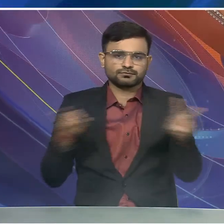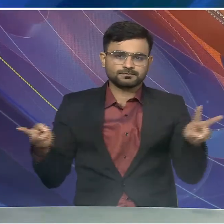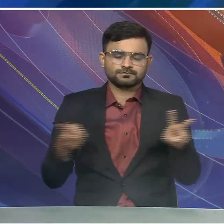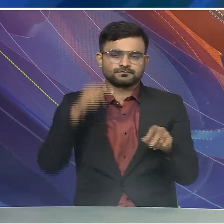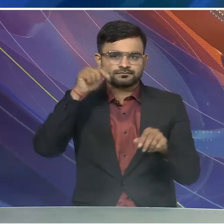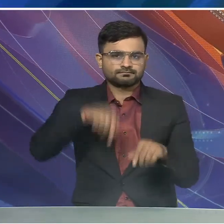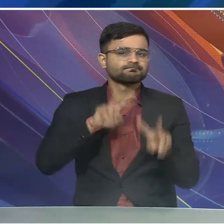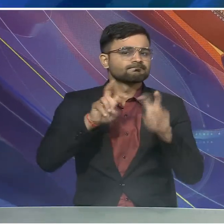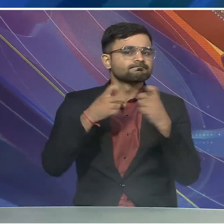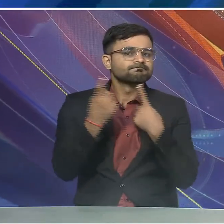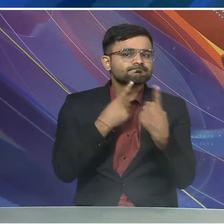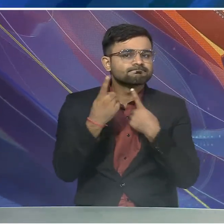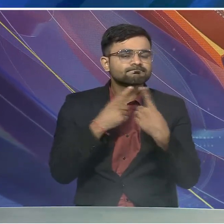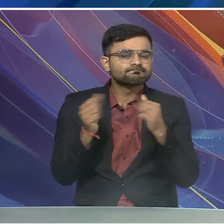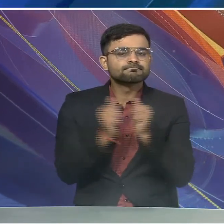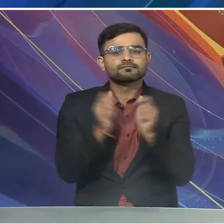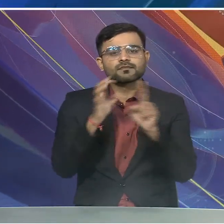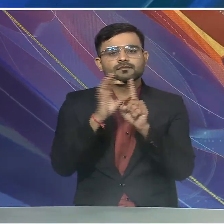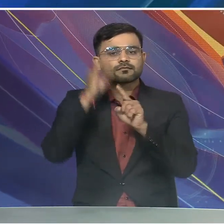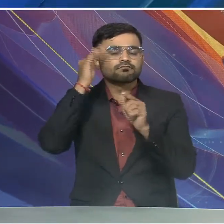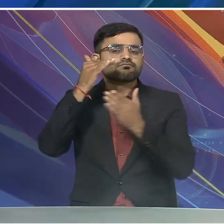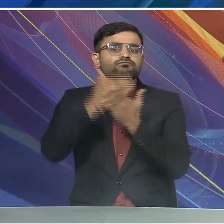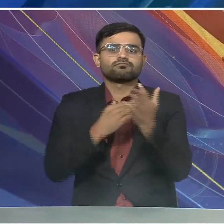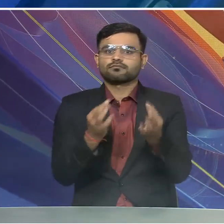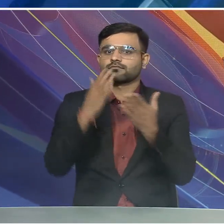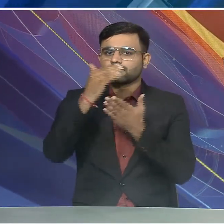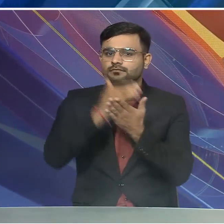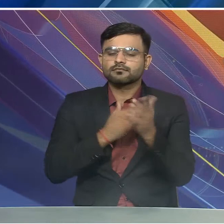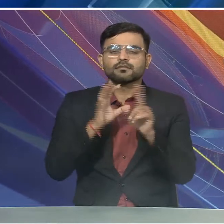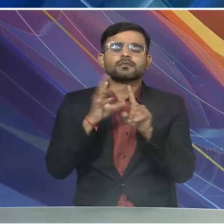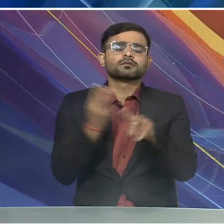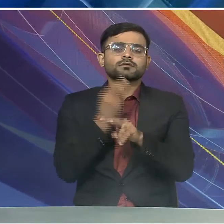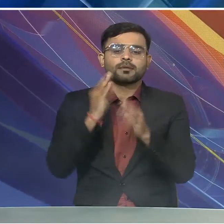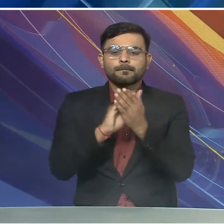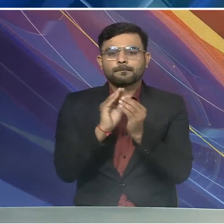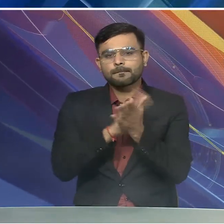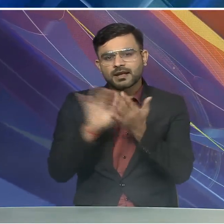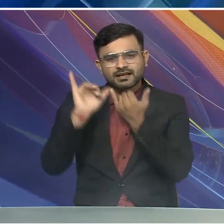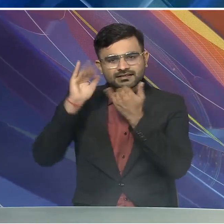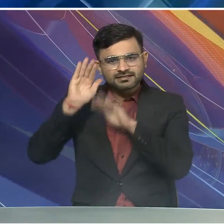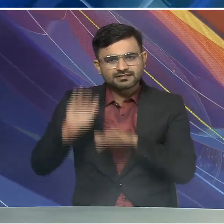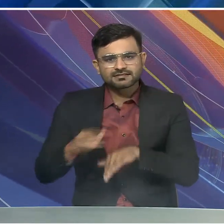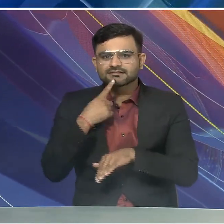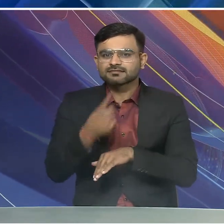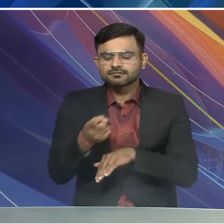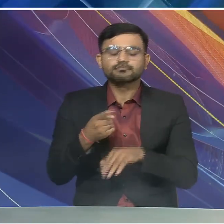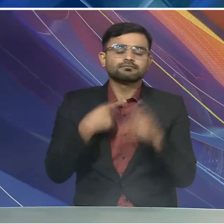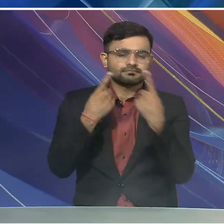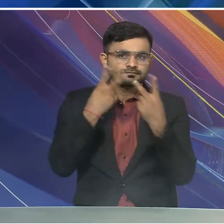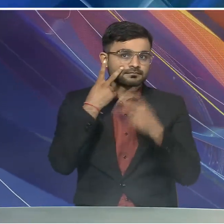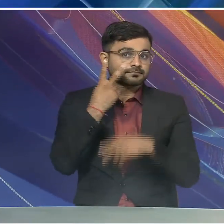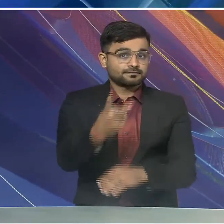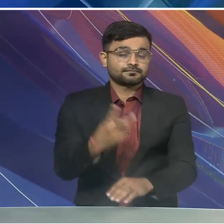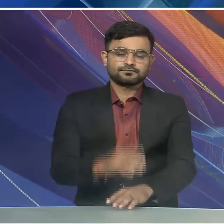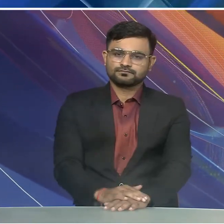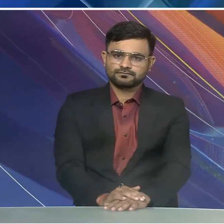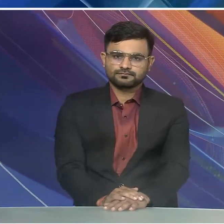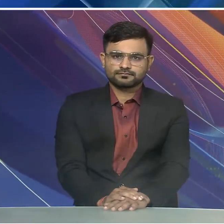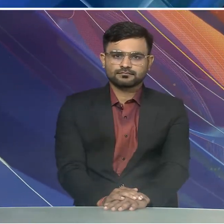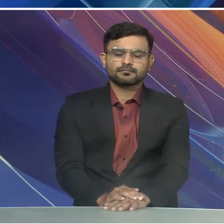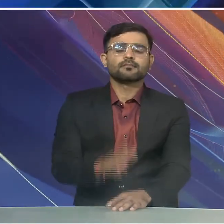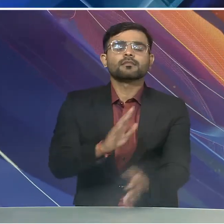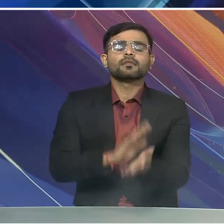तो आज हम बात करेंगे दूरदर्शन की खास प्रस्तुति धारावाहिक बालकृष्ण की इस धारावाहिक में आज आपको देखने को मिलेगा की